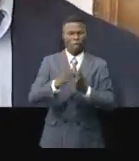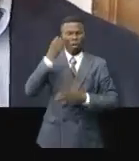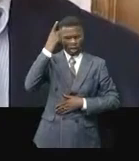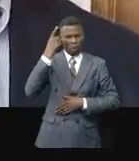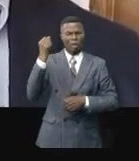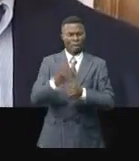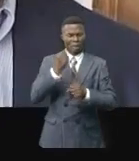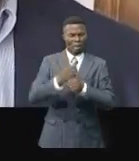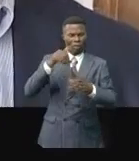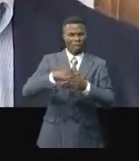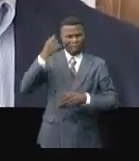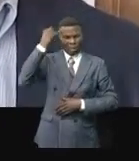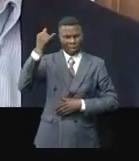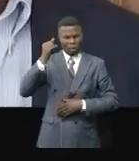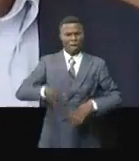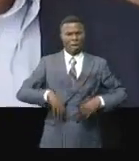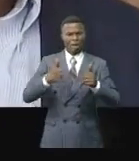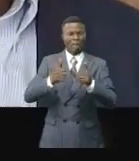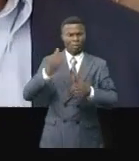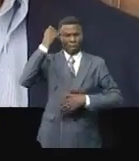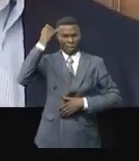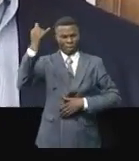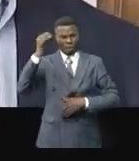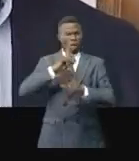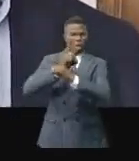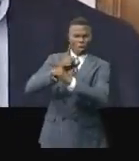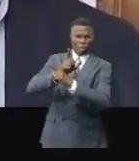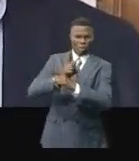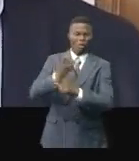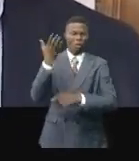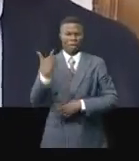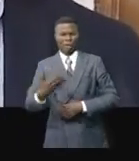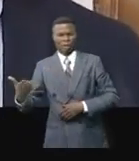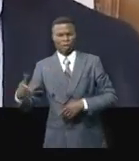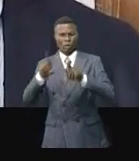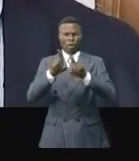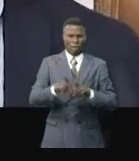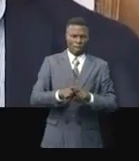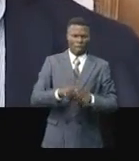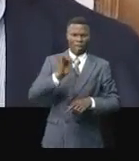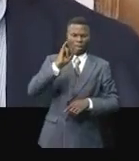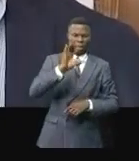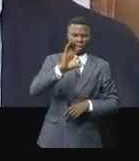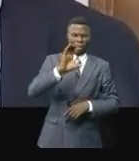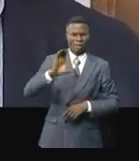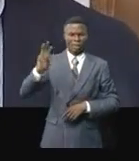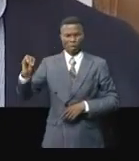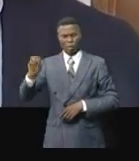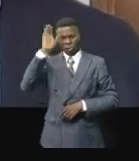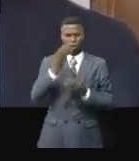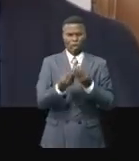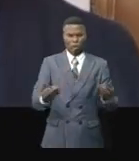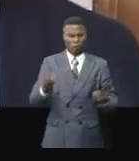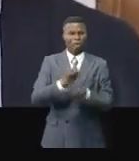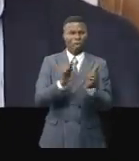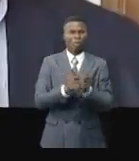les contextes de survie, dans les contextes de protection des ressources et à côté de l'ICSN pour qu'on trouve un compromis. La matière de